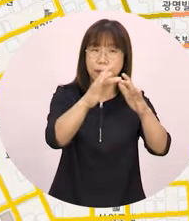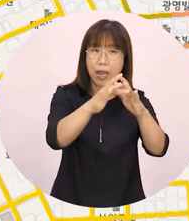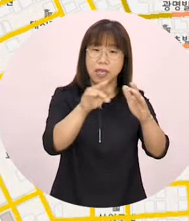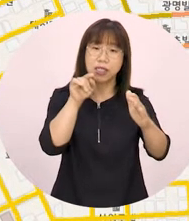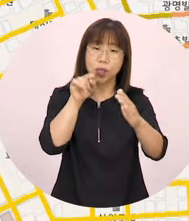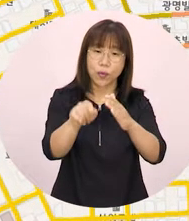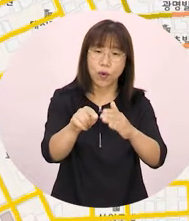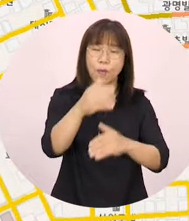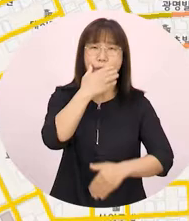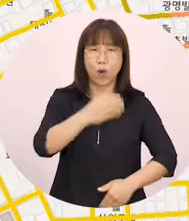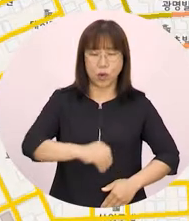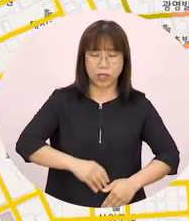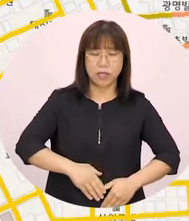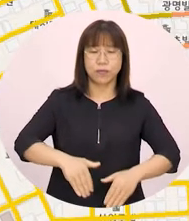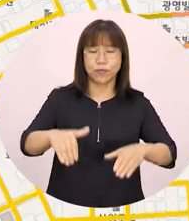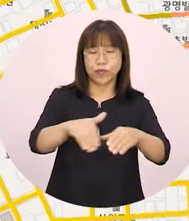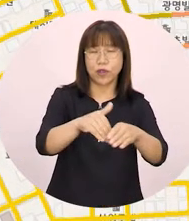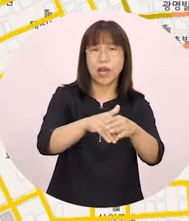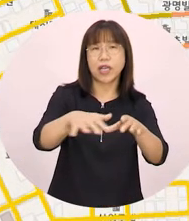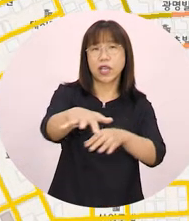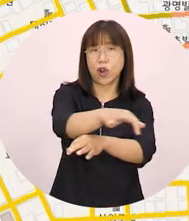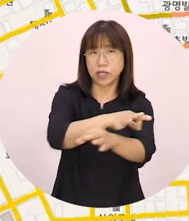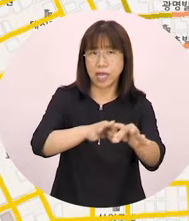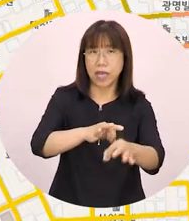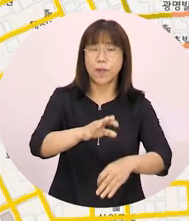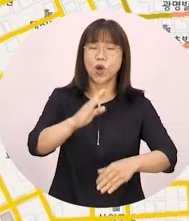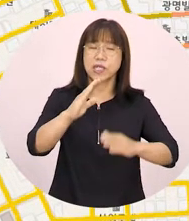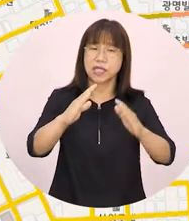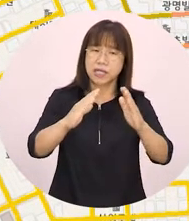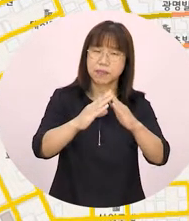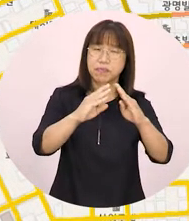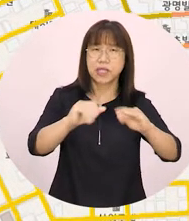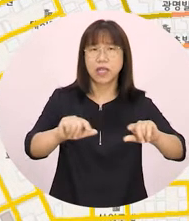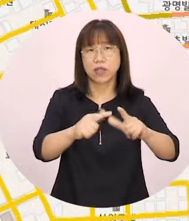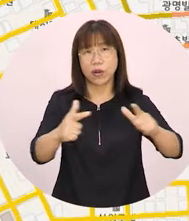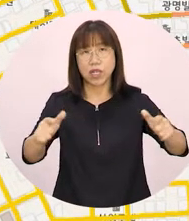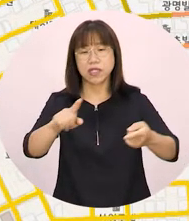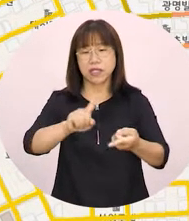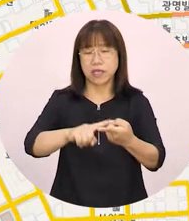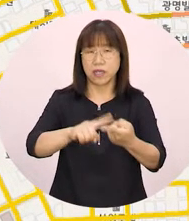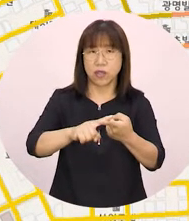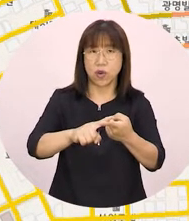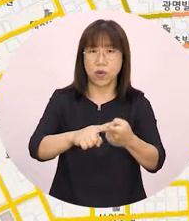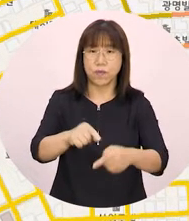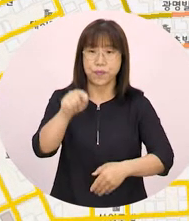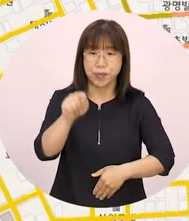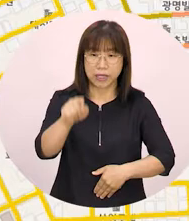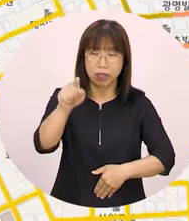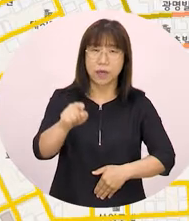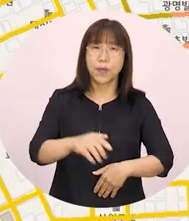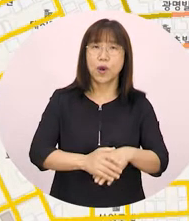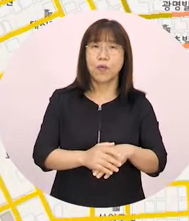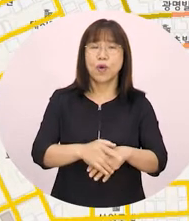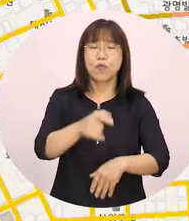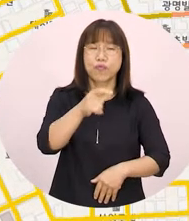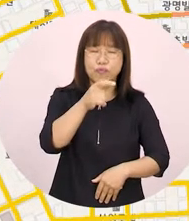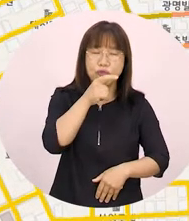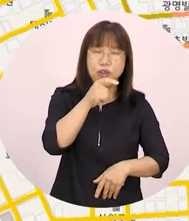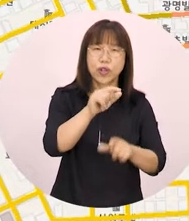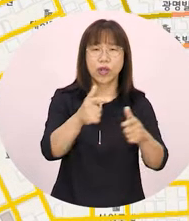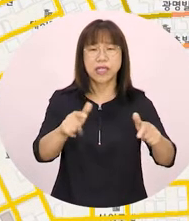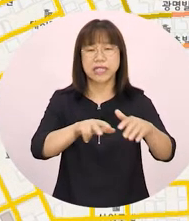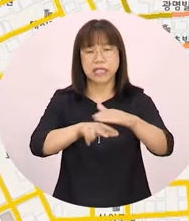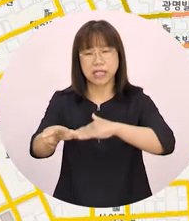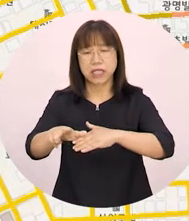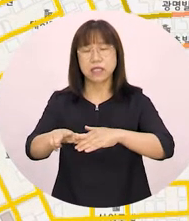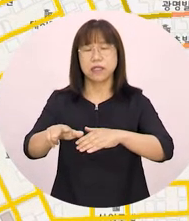접속해 복지, 문화, 경제, 부동산 등 9개 기본 테마 중 안전을 선택하면 비상급수시설,